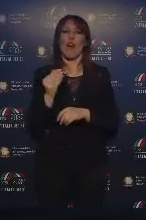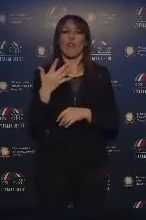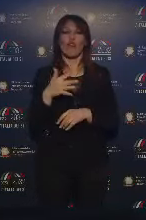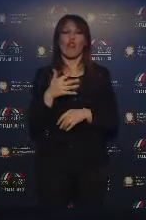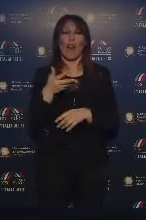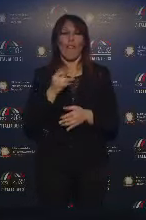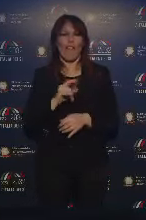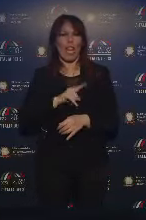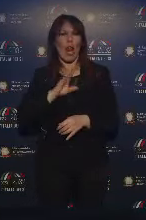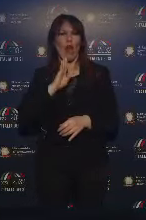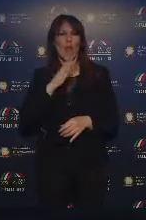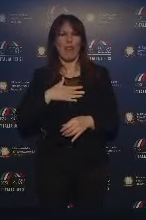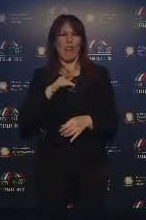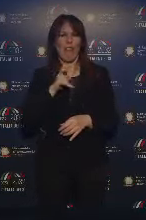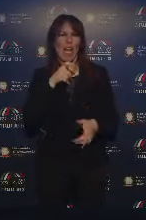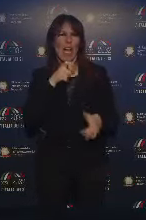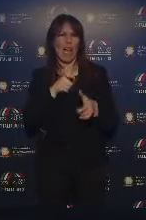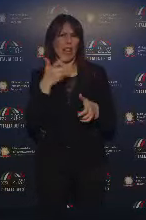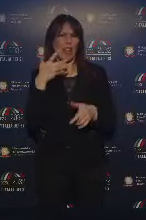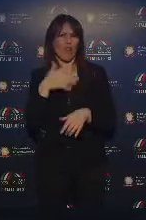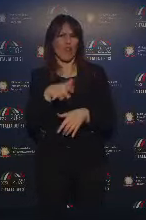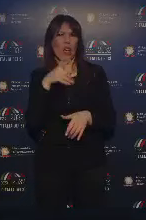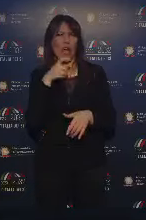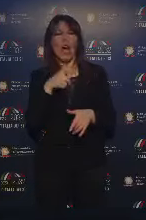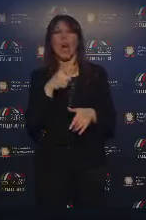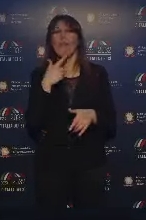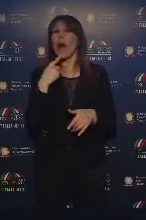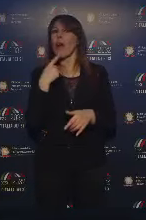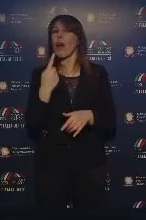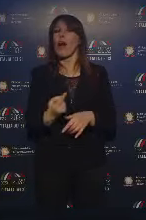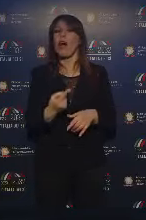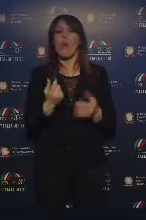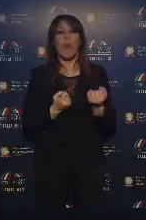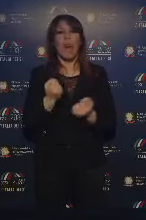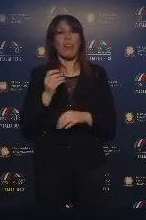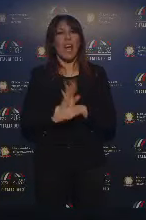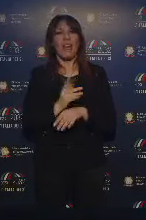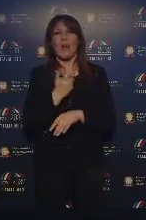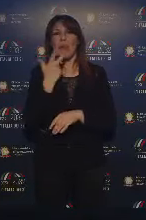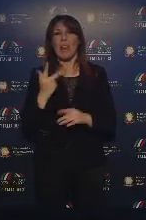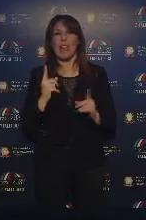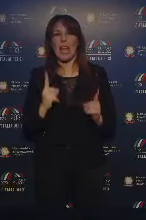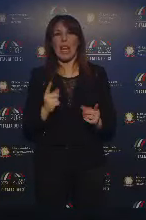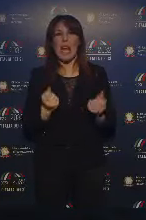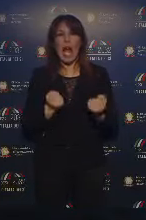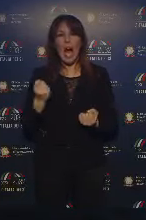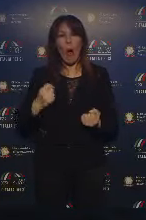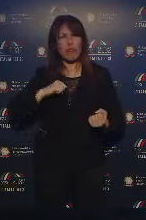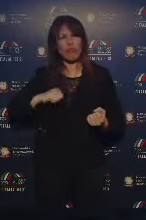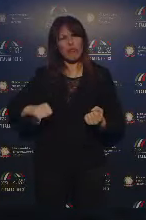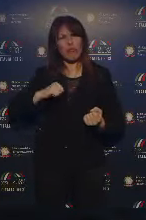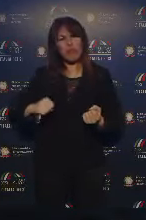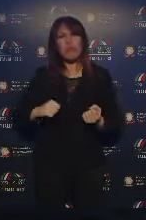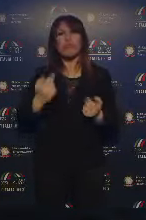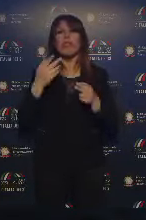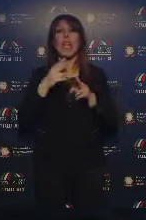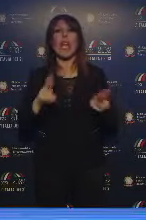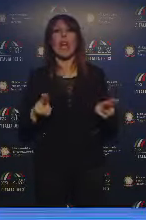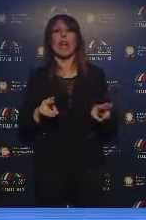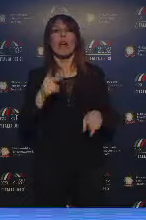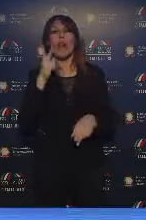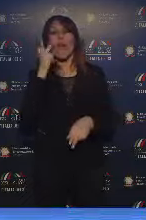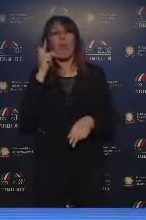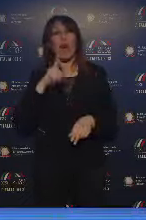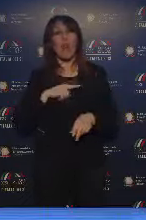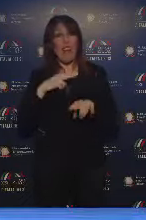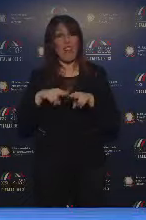ventenne però Ritengo che sia giusto per i primi 3 anni di patente il divieto di guidare auto di grossa cilindrata perché il papà che ti mette in mano